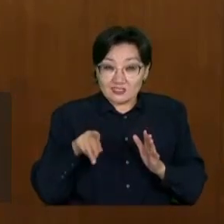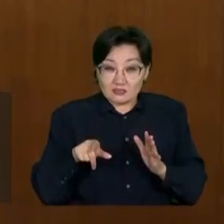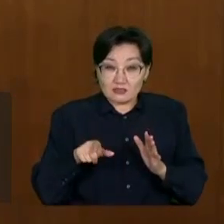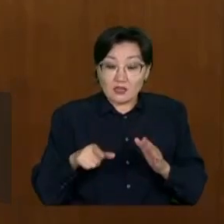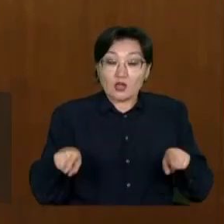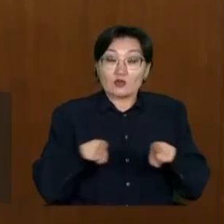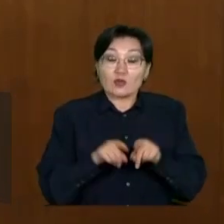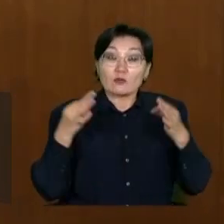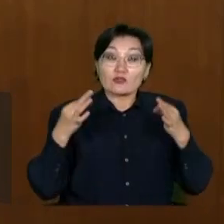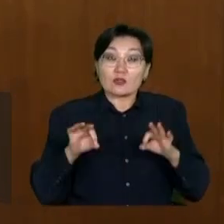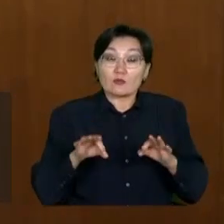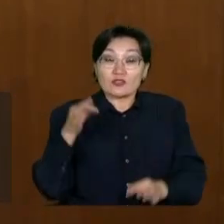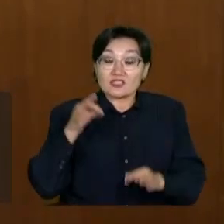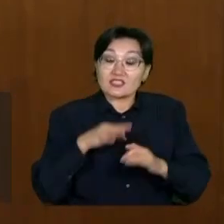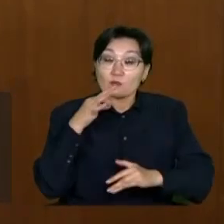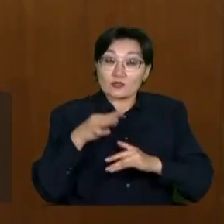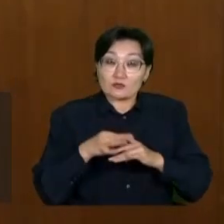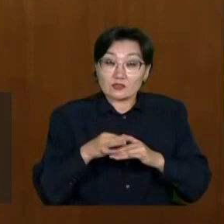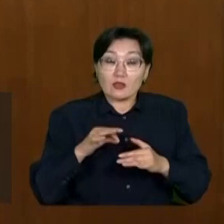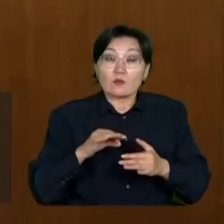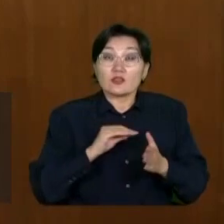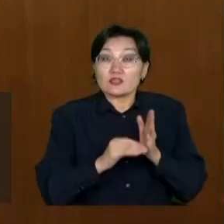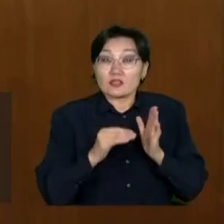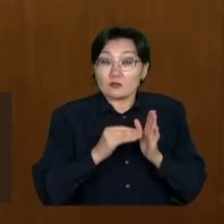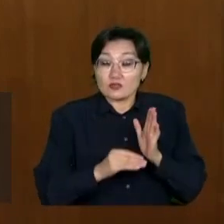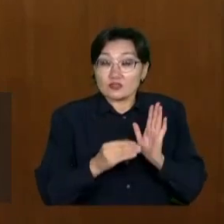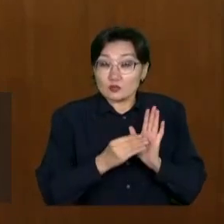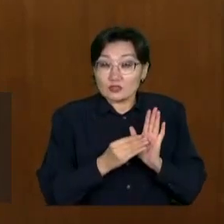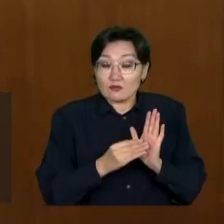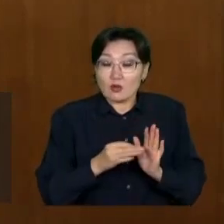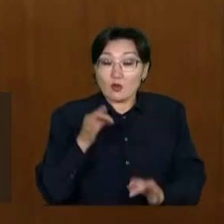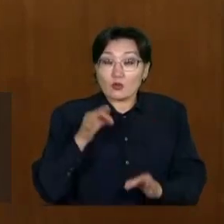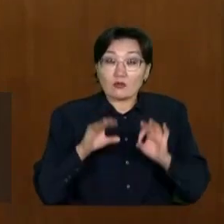Такое освобождение от уголовной ответственности предусмотрено примечанием Уголовного кодекса.